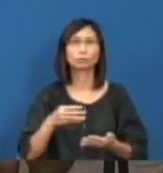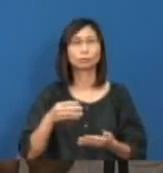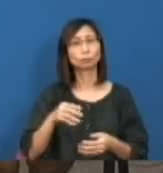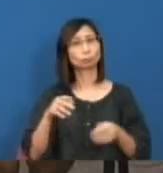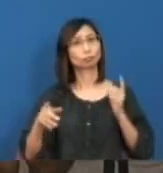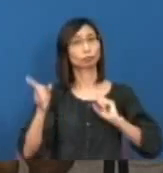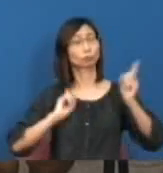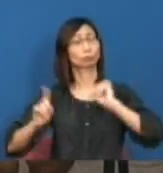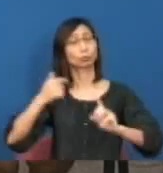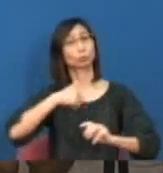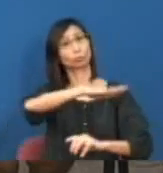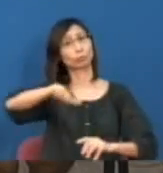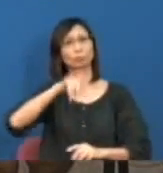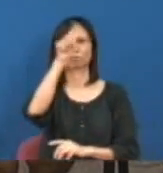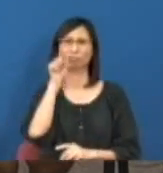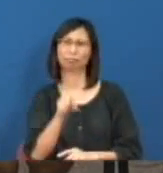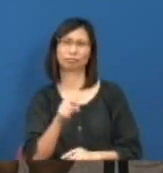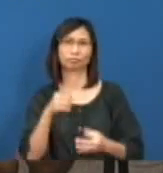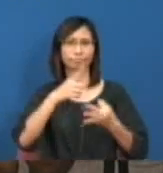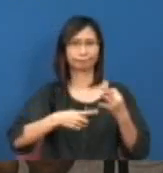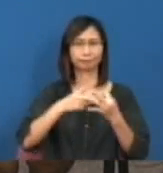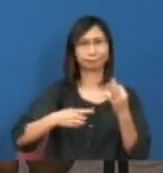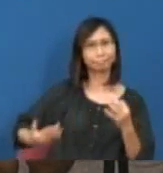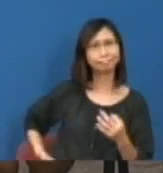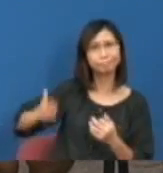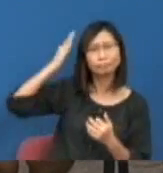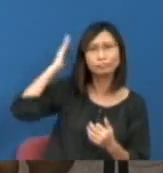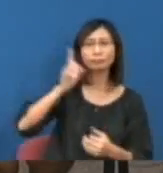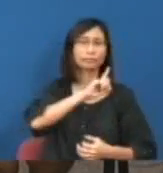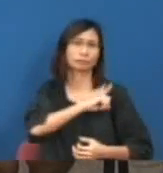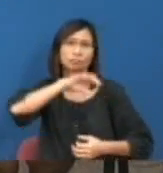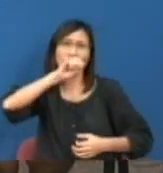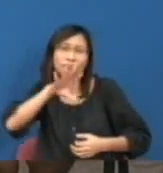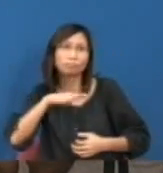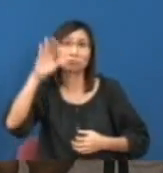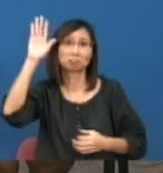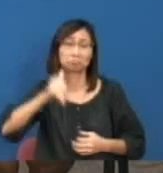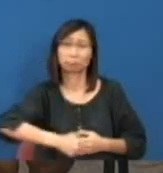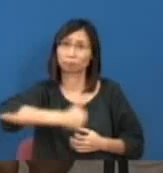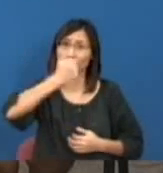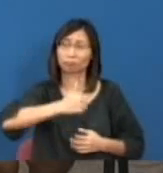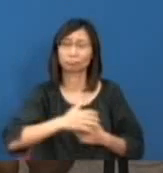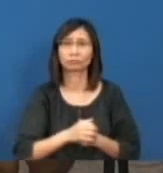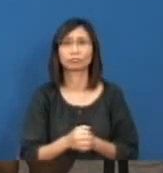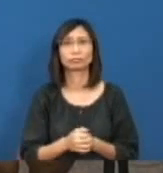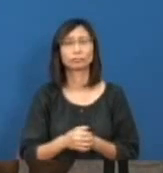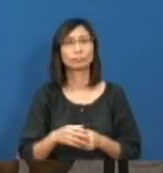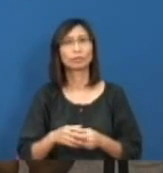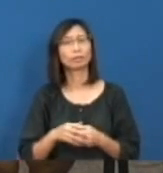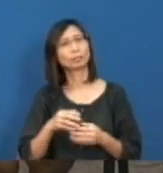咪咯，咁你司徒華就係咁樣一個可以自圓其説嘅人，即係老實講係經唔起推敲